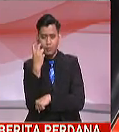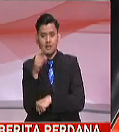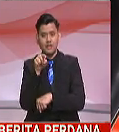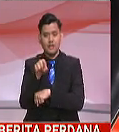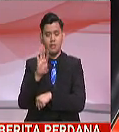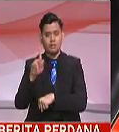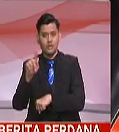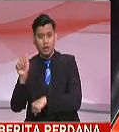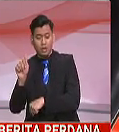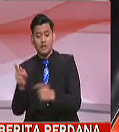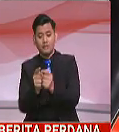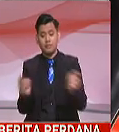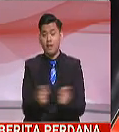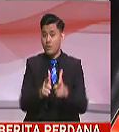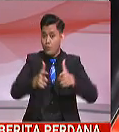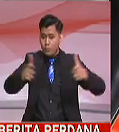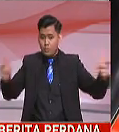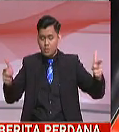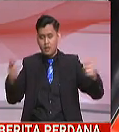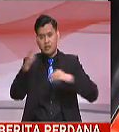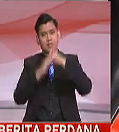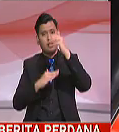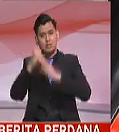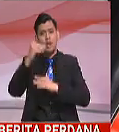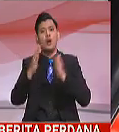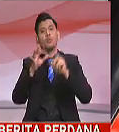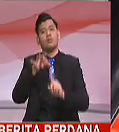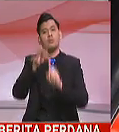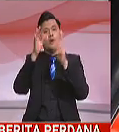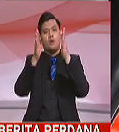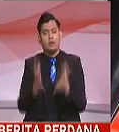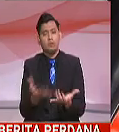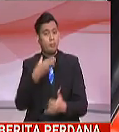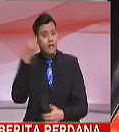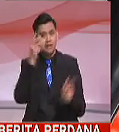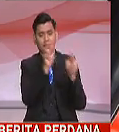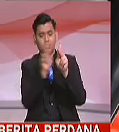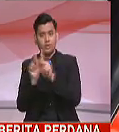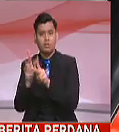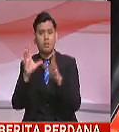cukup luas dan selesa terutamanya mereka yang nak balik kampung dan perjalanan jarak jauh.